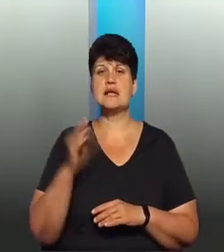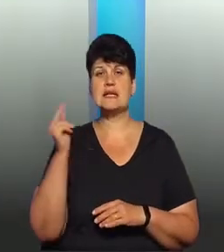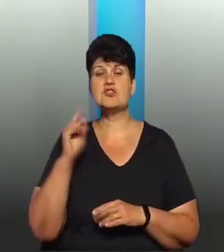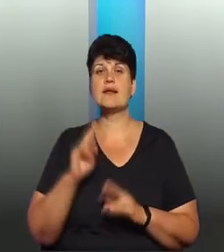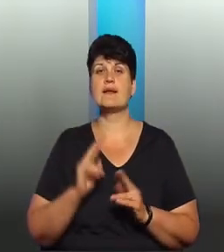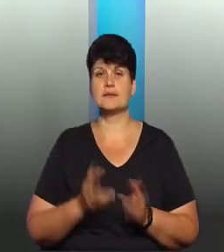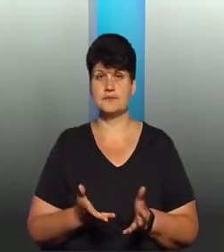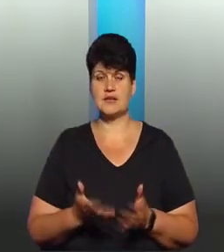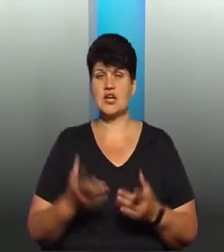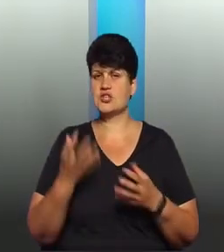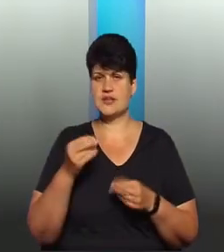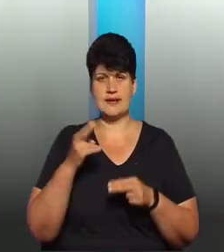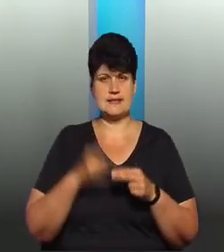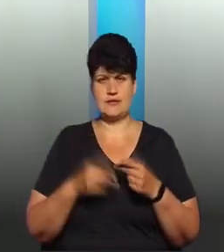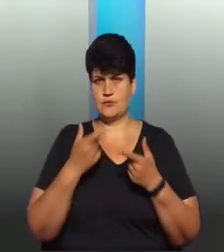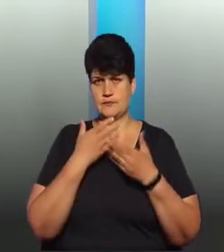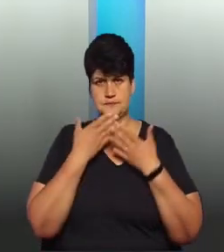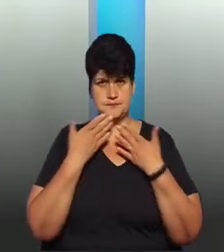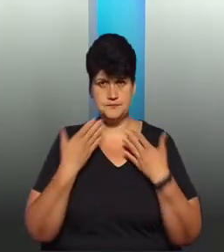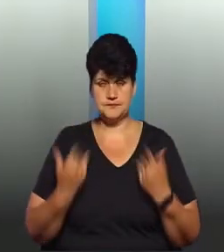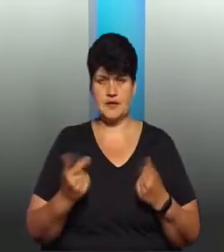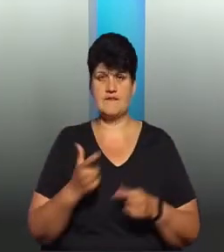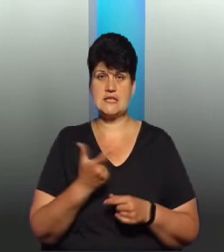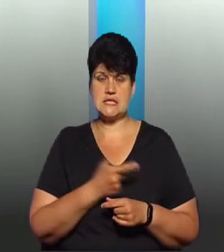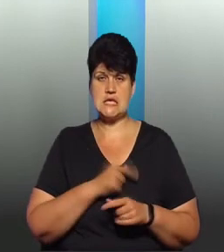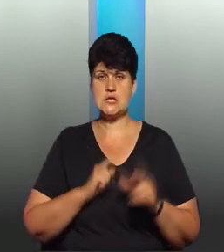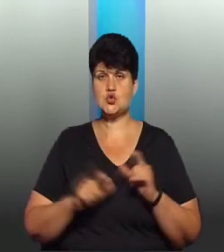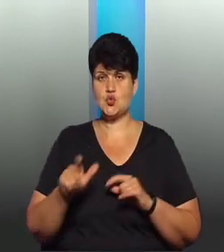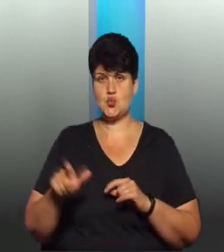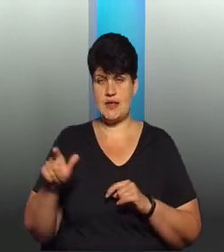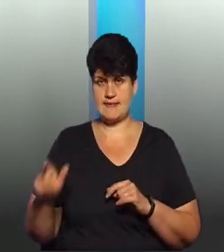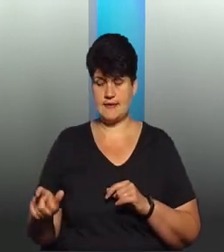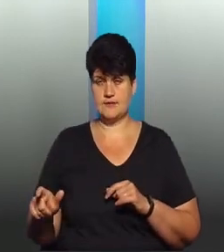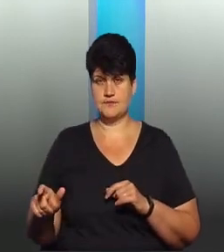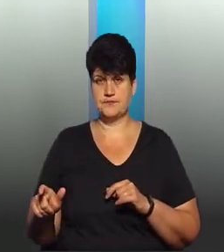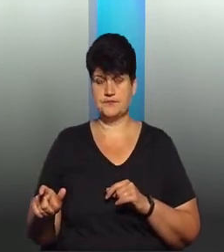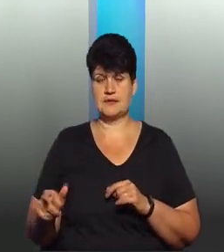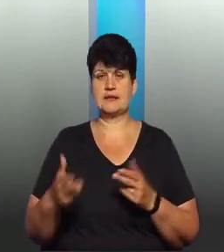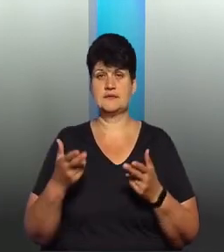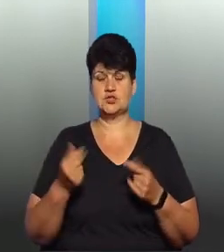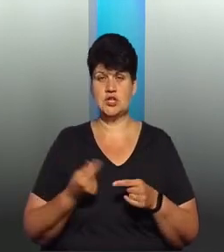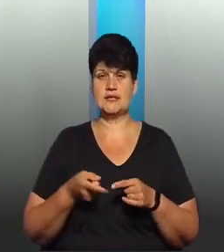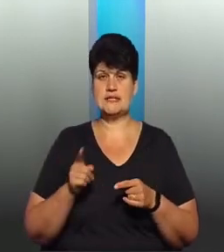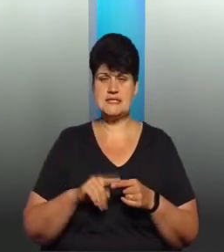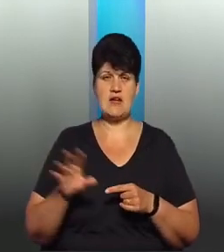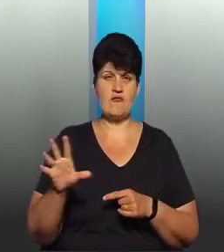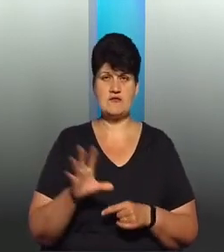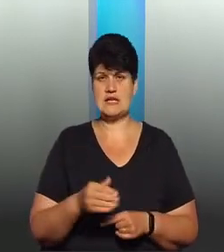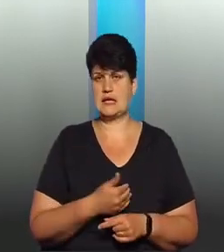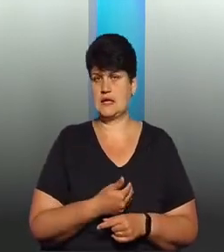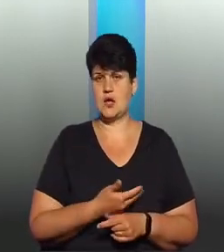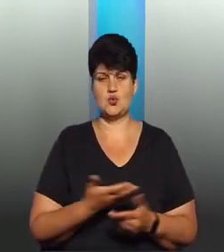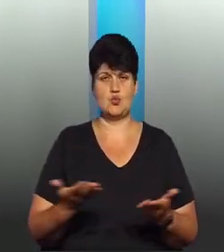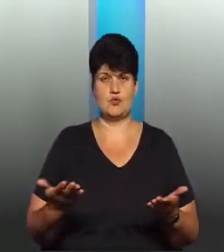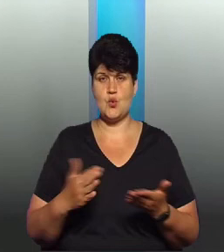оприлюднено стосовно вакцинації студентів. Ну, звичайно, це все на добровільних умовах, але в нас заохочується